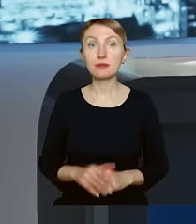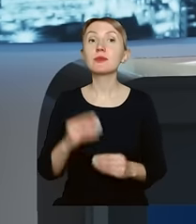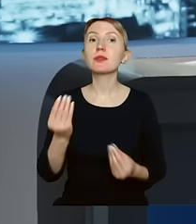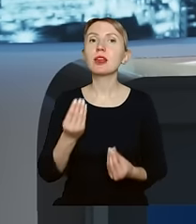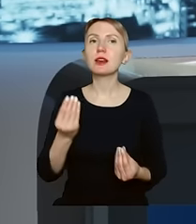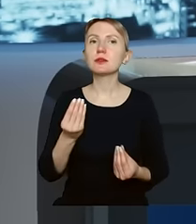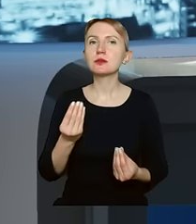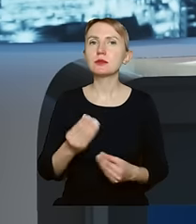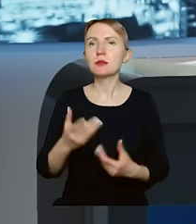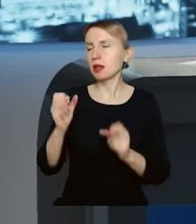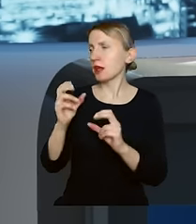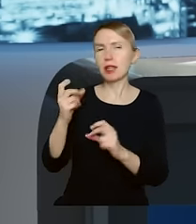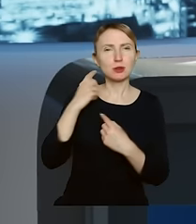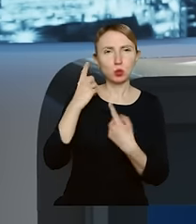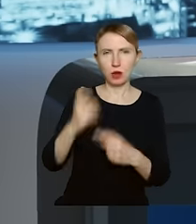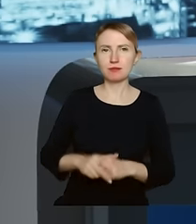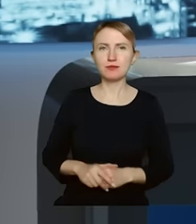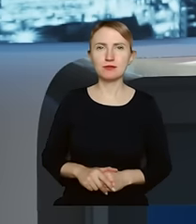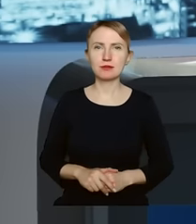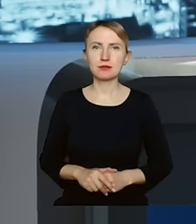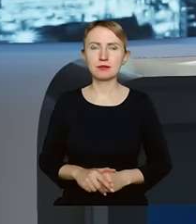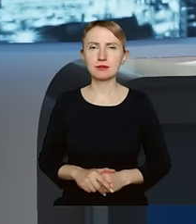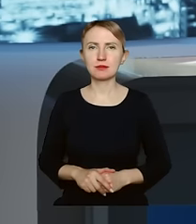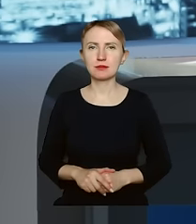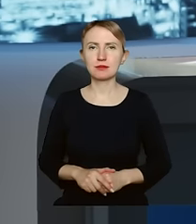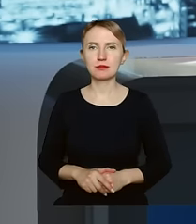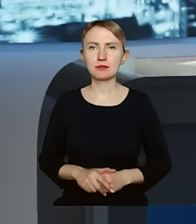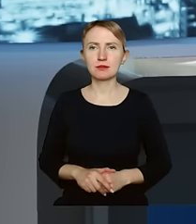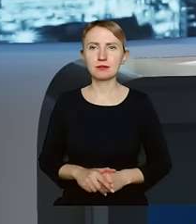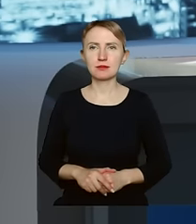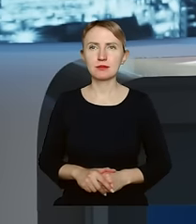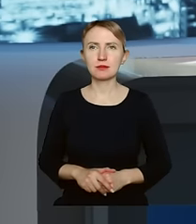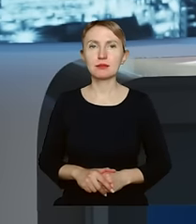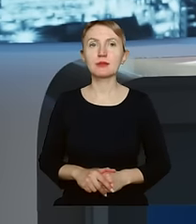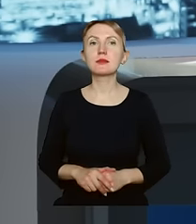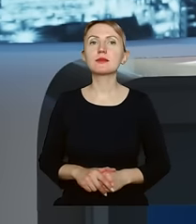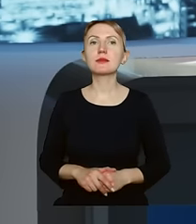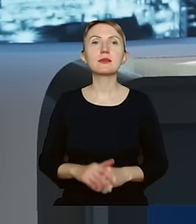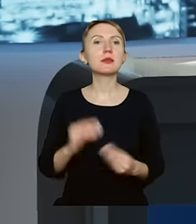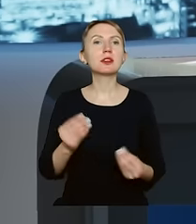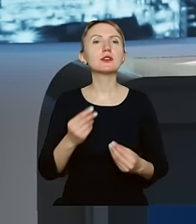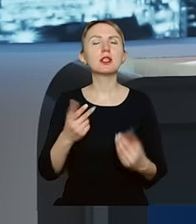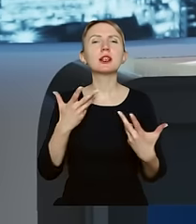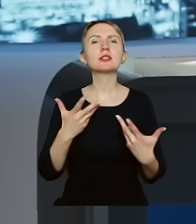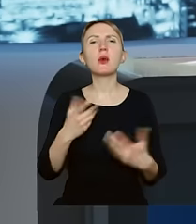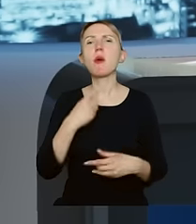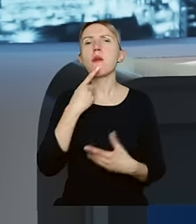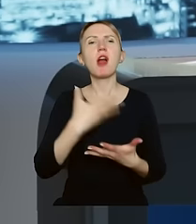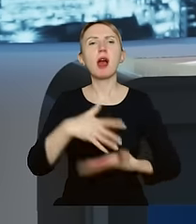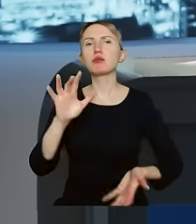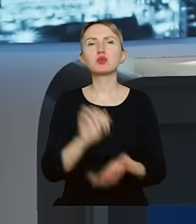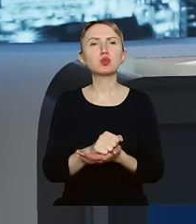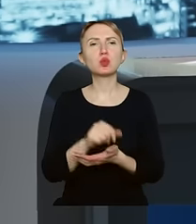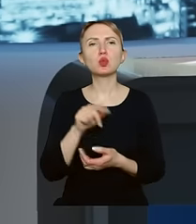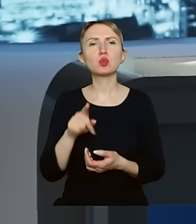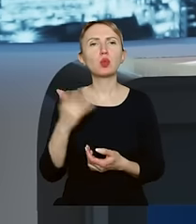Halo? Tak, ja słucham cały czas. A, przepraszam, bo jeszcze chciałem się odnieść do tych absurdów, które